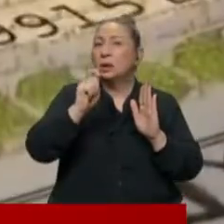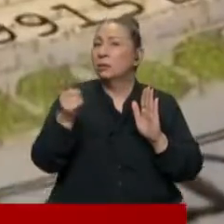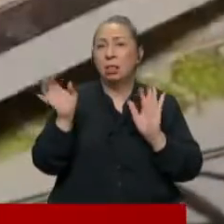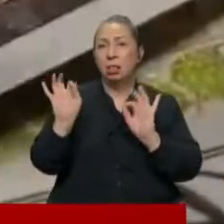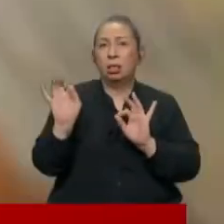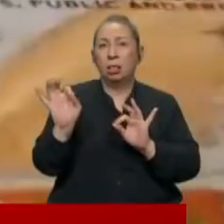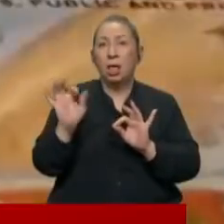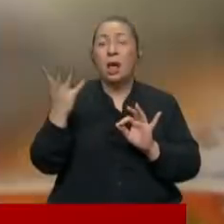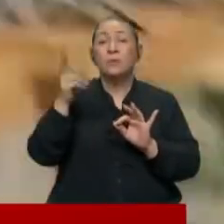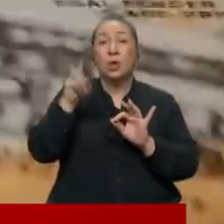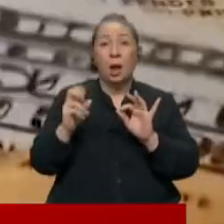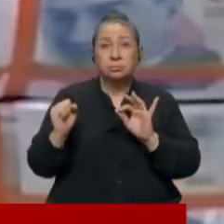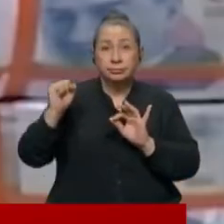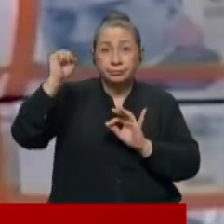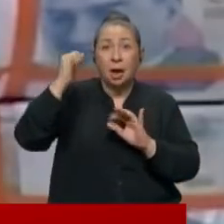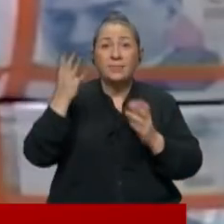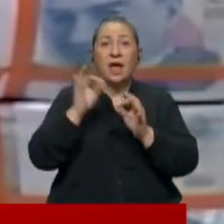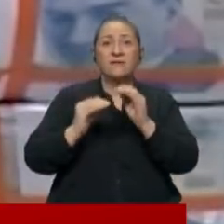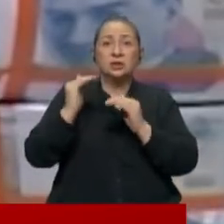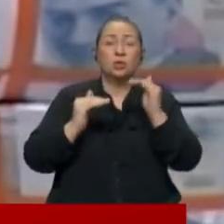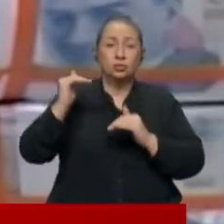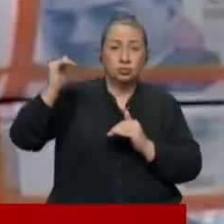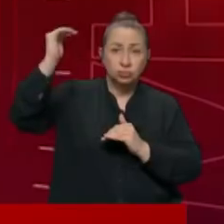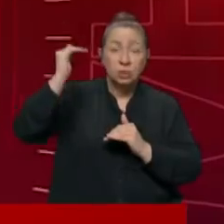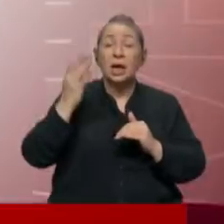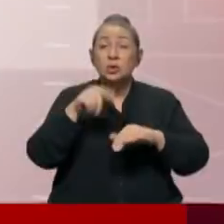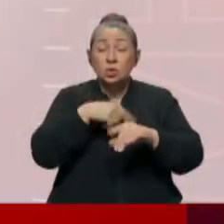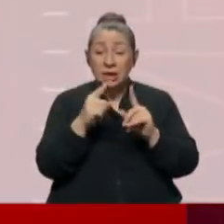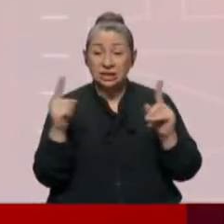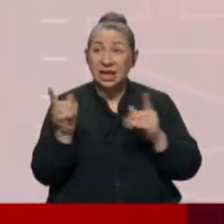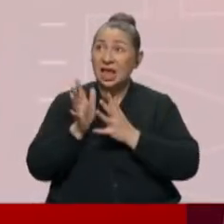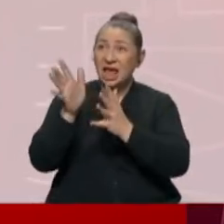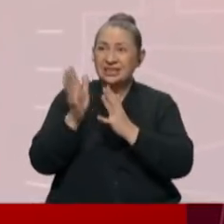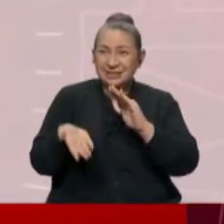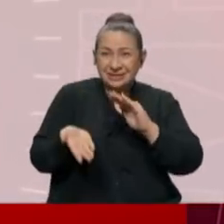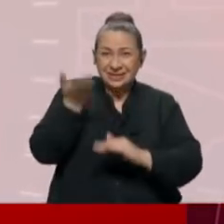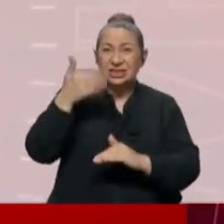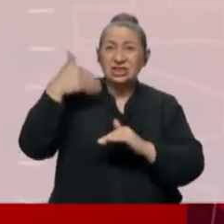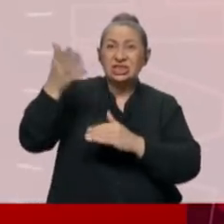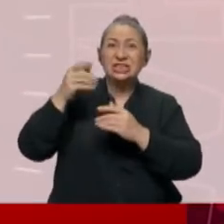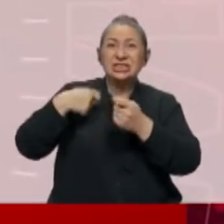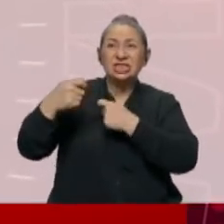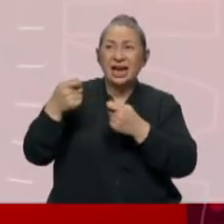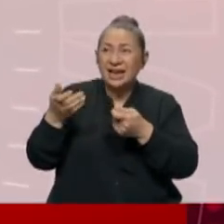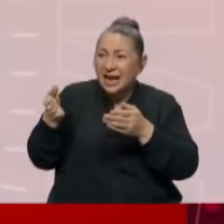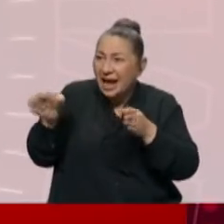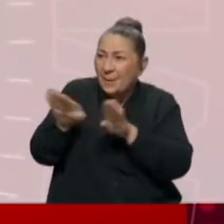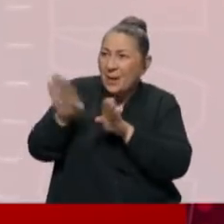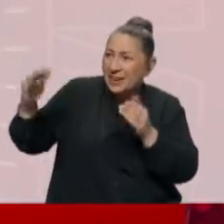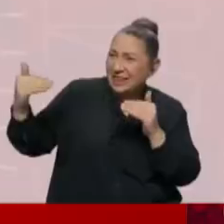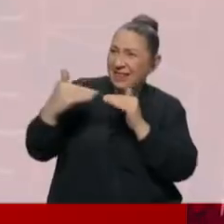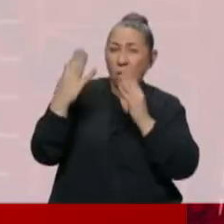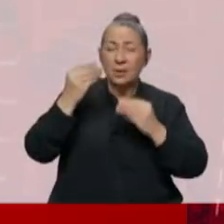yansımadı hem döviz yükseldi hem de enflasyon En azından sürecini ihracatı artırması dış ticaret açığını kapatması